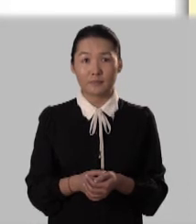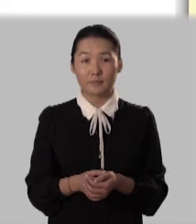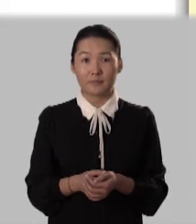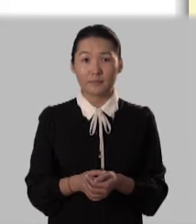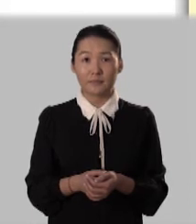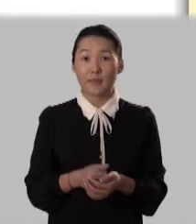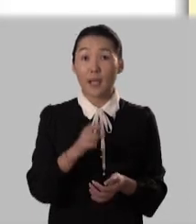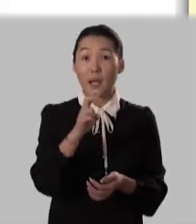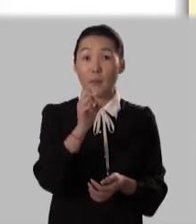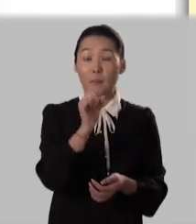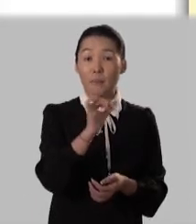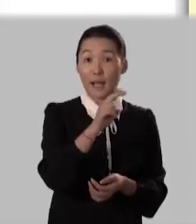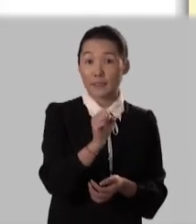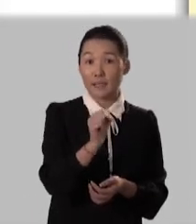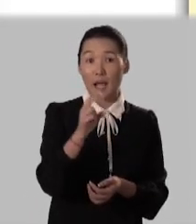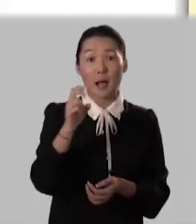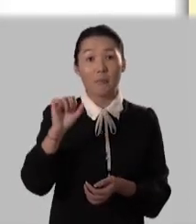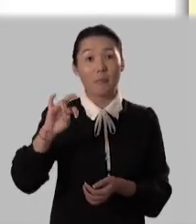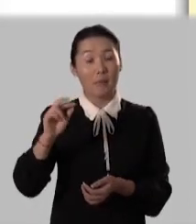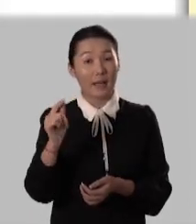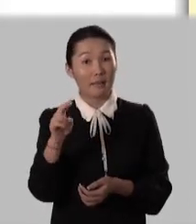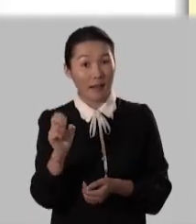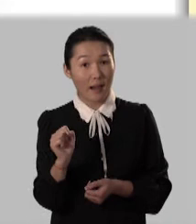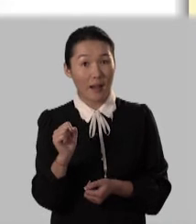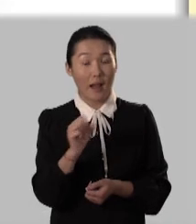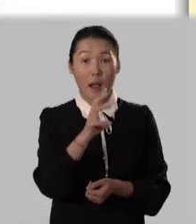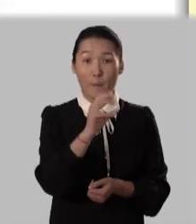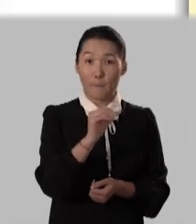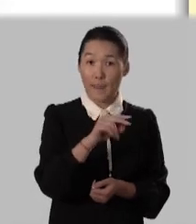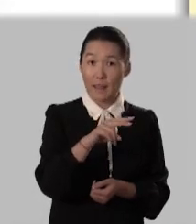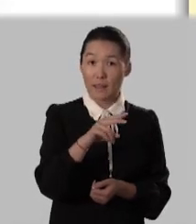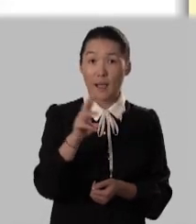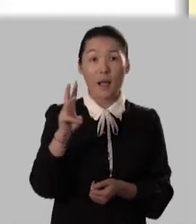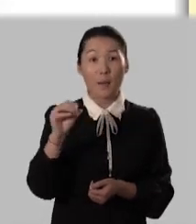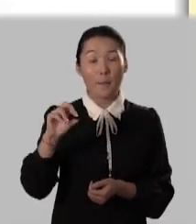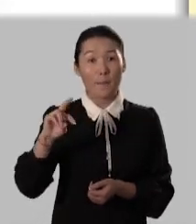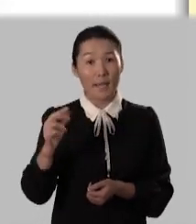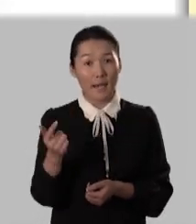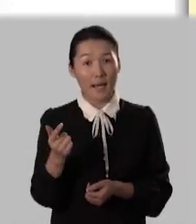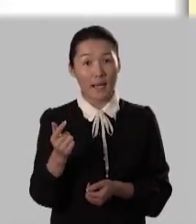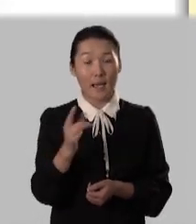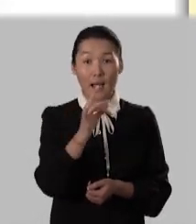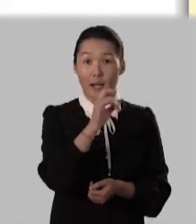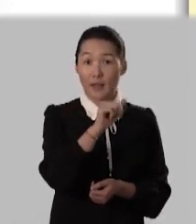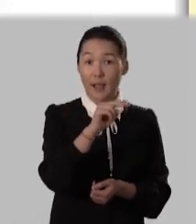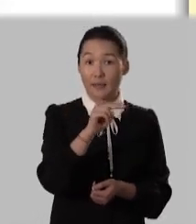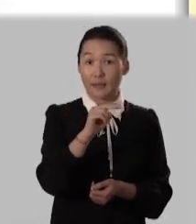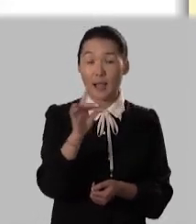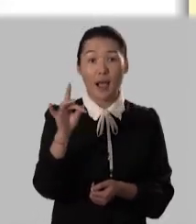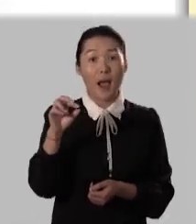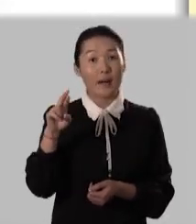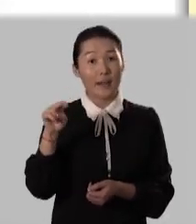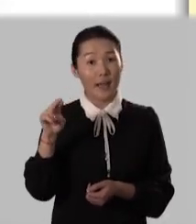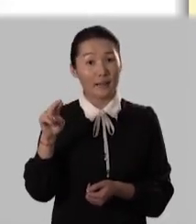банка банька мел мель рад ряд